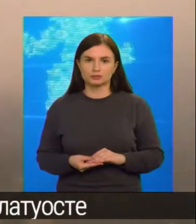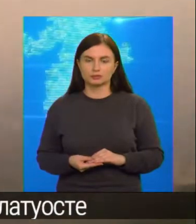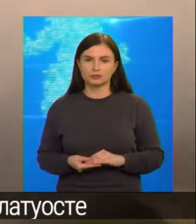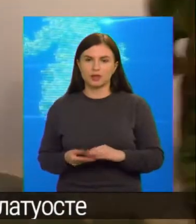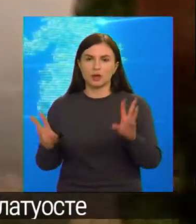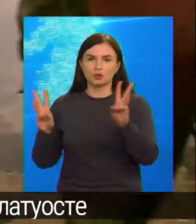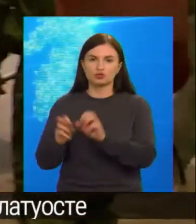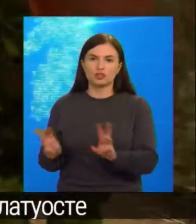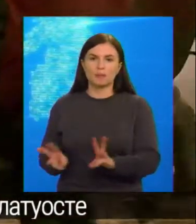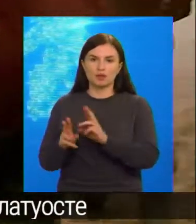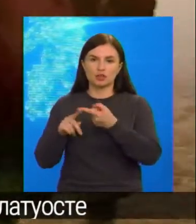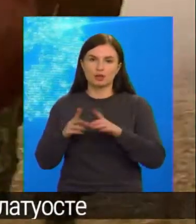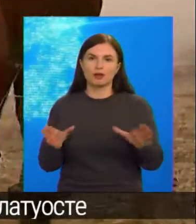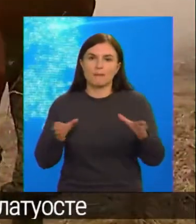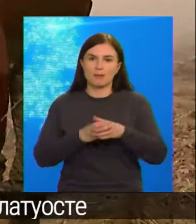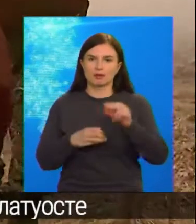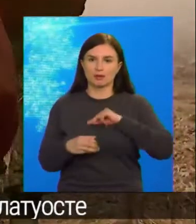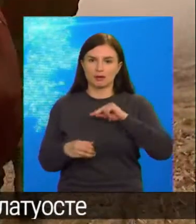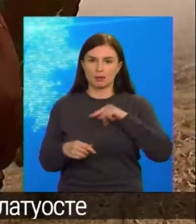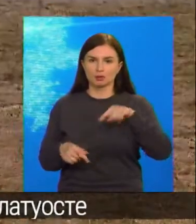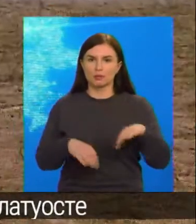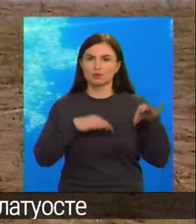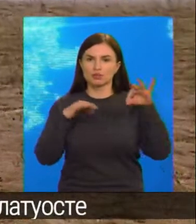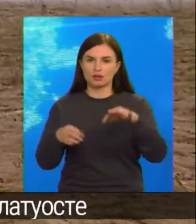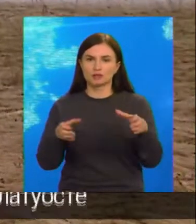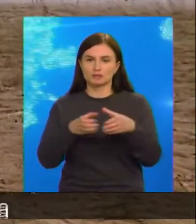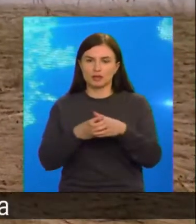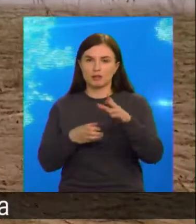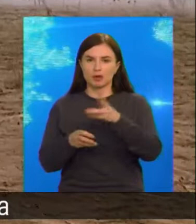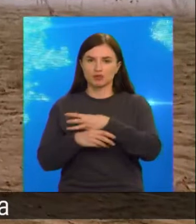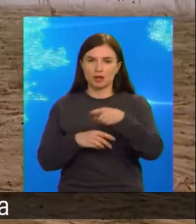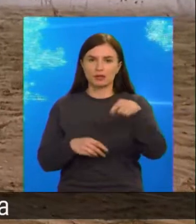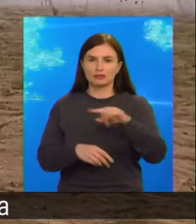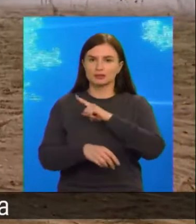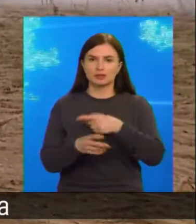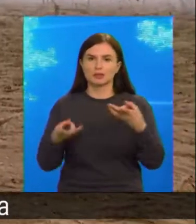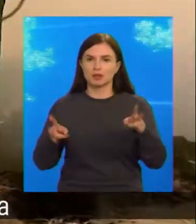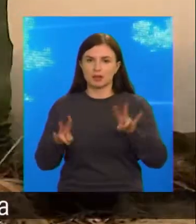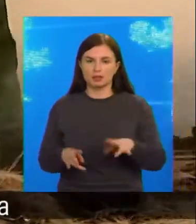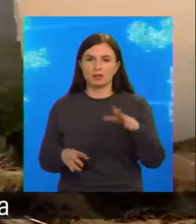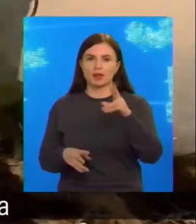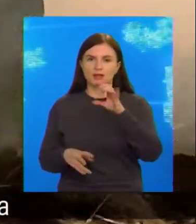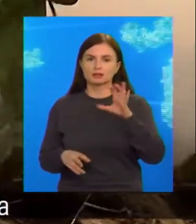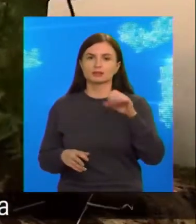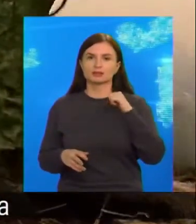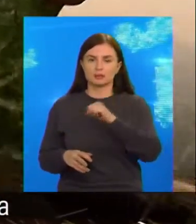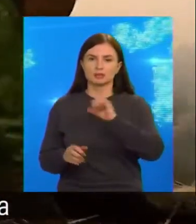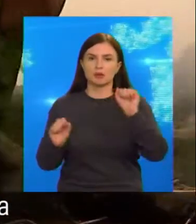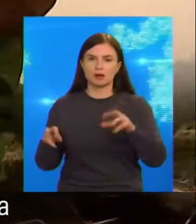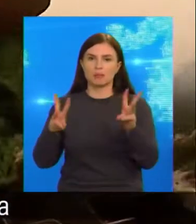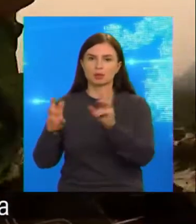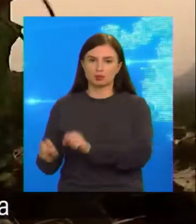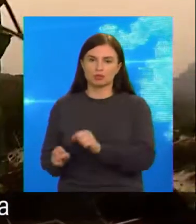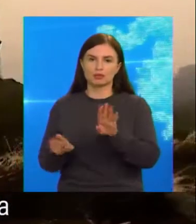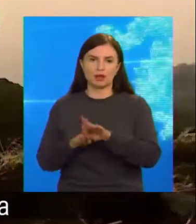Тушение пожара – работа командная. Сюда же приезжает пожарный расчет. Но их силы не понадобились. Лесники успели сами локализовать очаг. Но так бывает